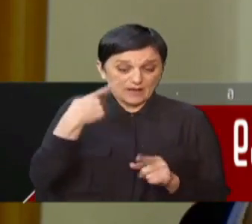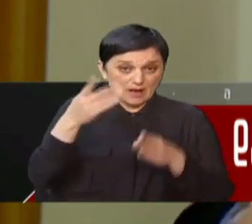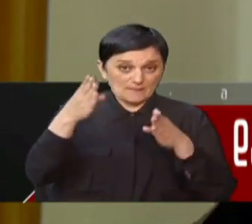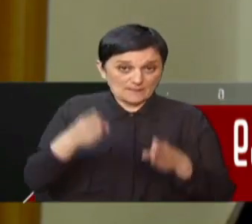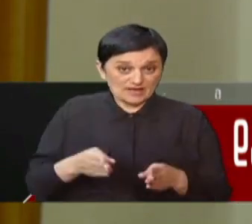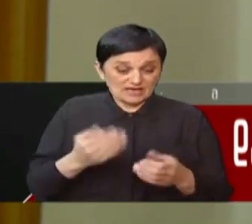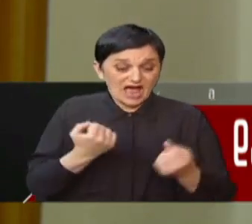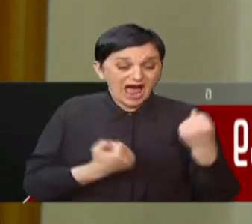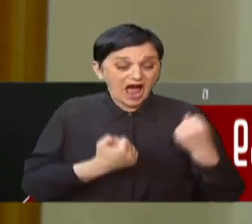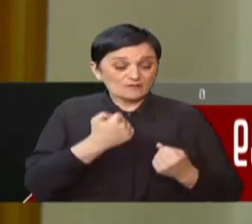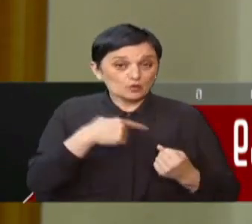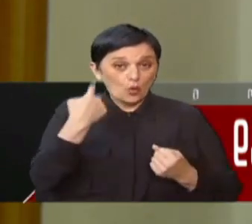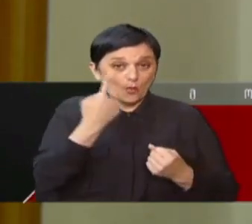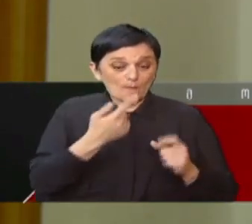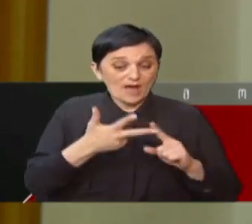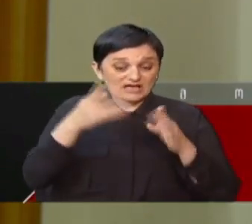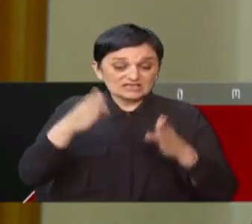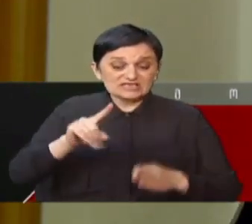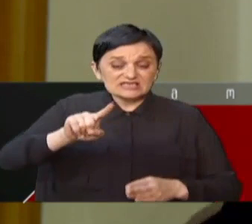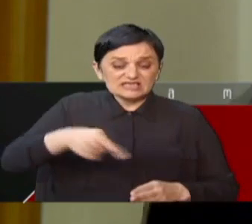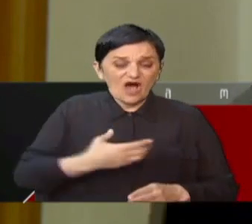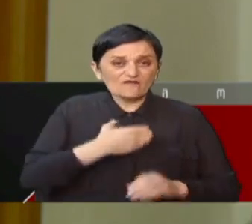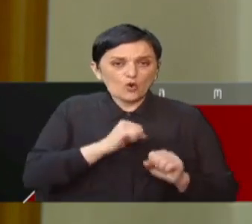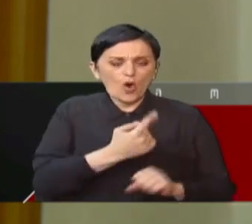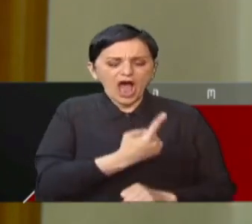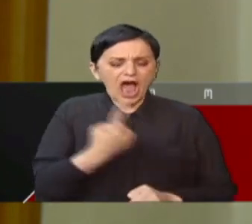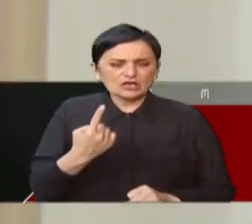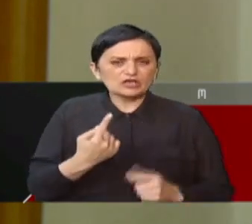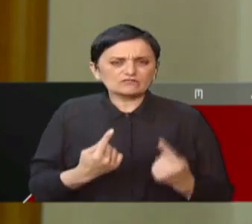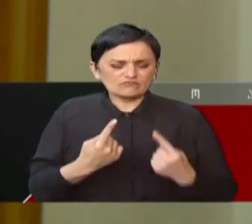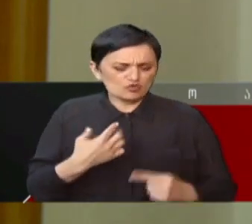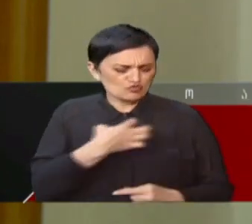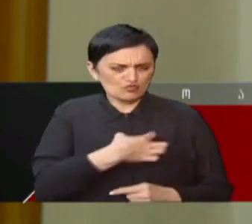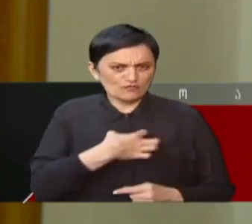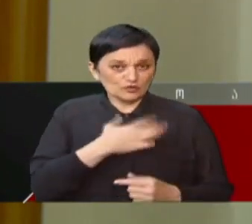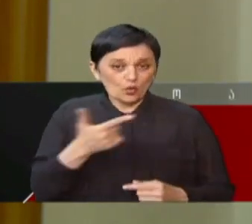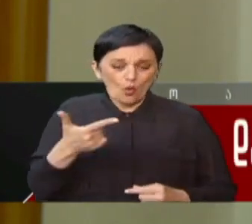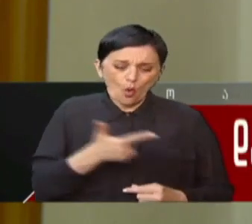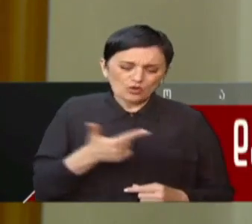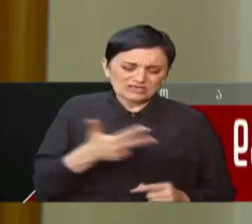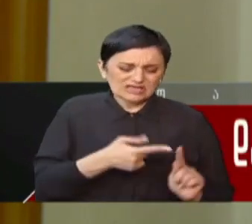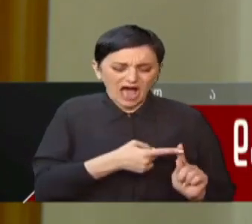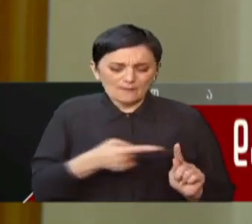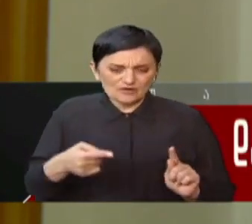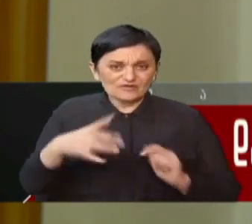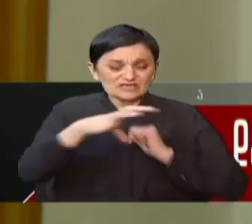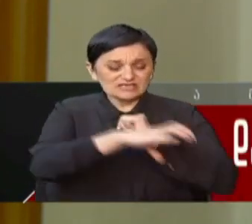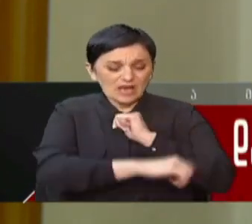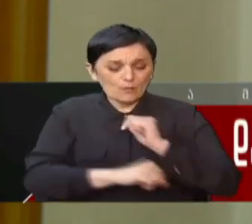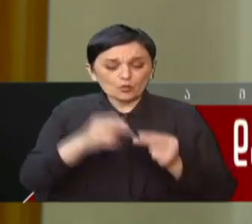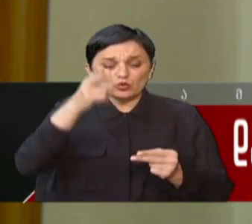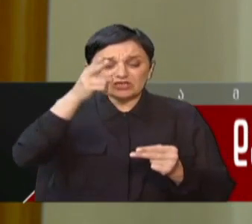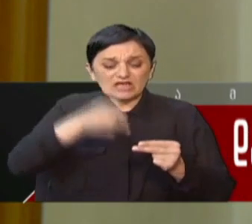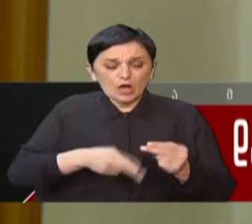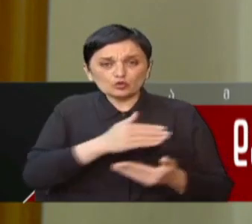ავტომობილის მესამე პირის სავალდებულო დაზღვევა, ეს არის ერთ-ერთი უმნიშვნელოვანი პროდუქტი. სამ კვირაში ეს საბოლოო დასრულდება